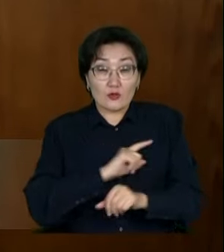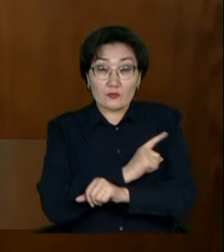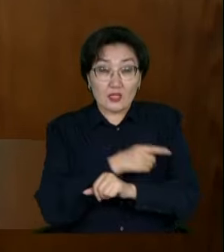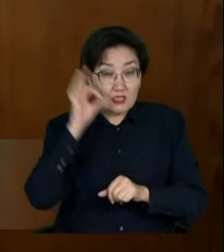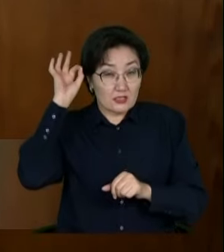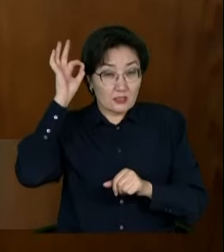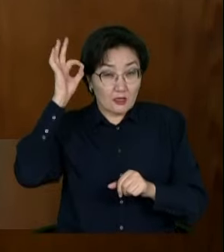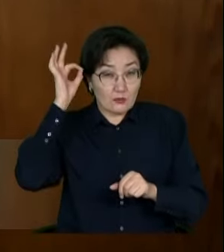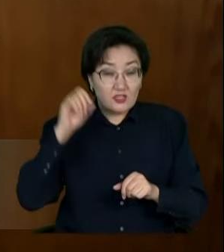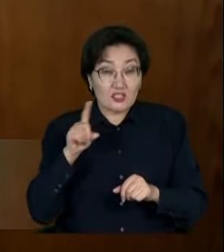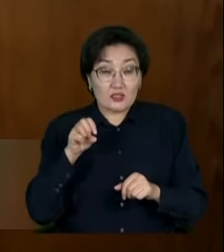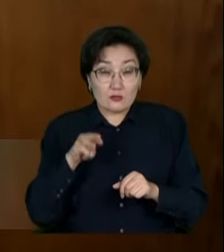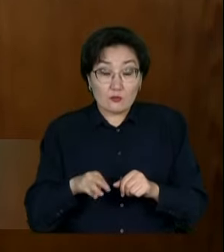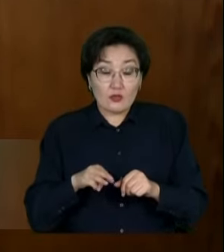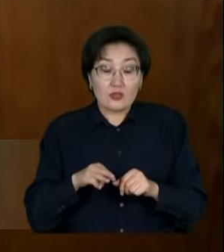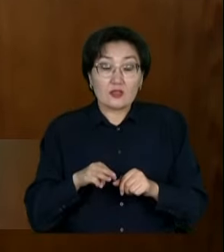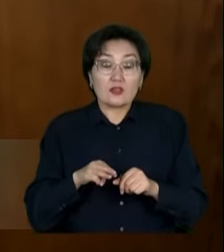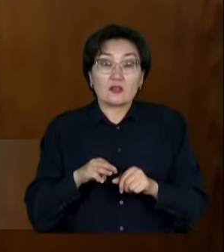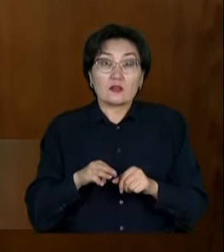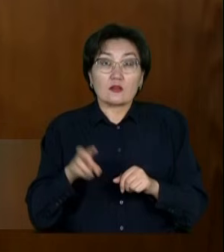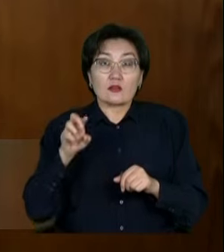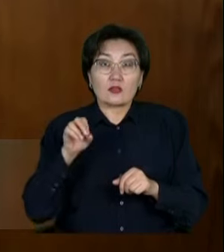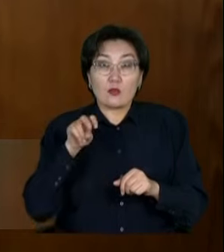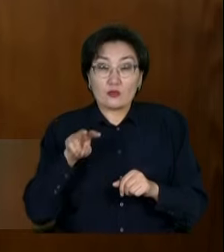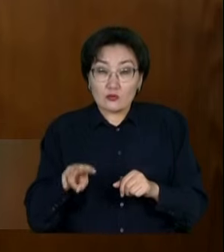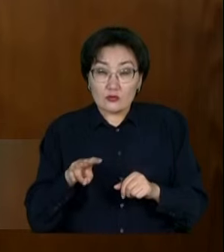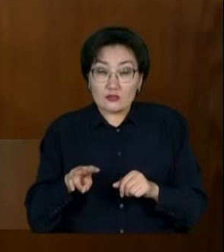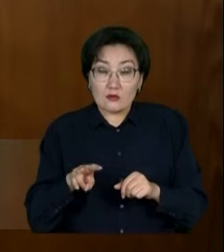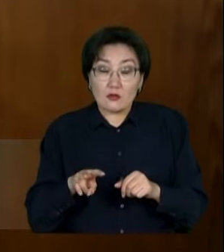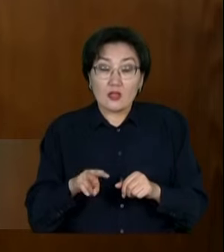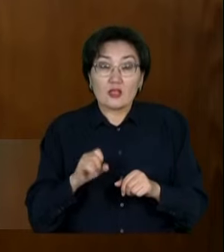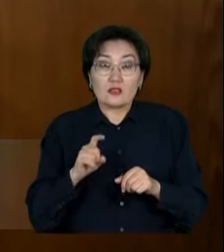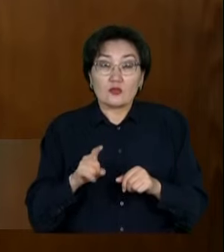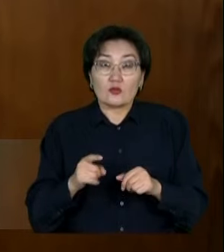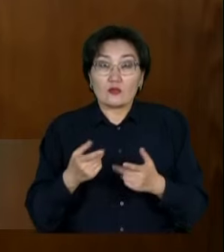психотропты зат тетрагидроканнабинол және оның изомерлері табылды.